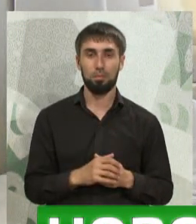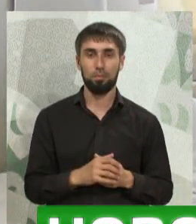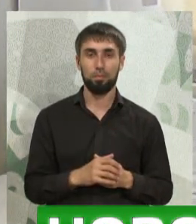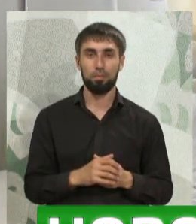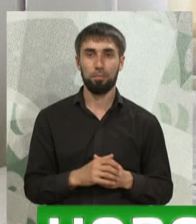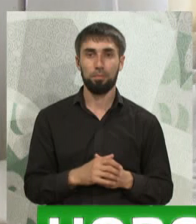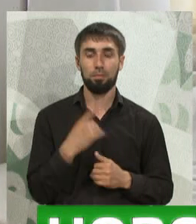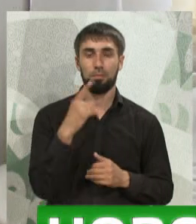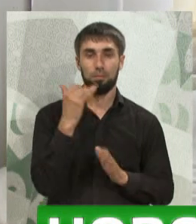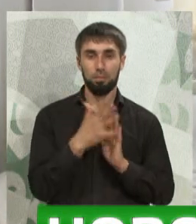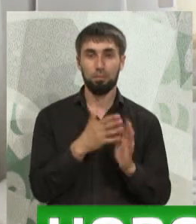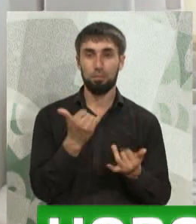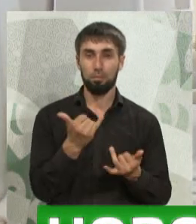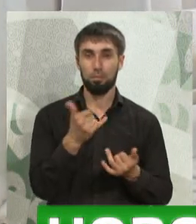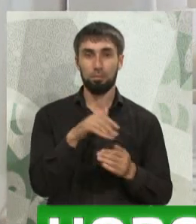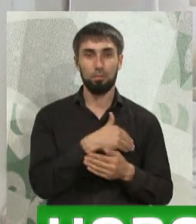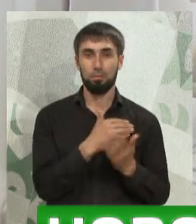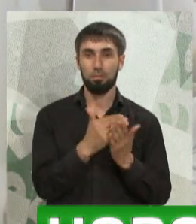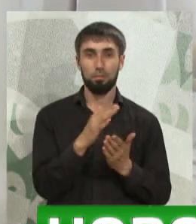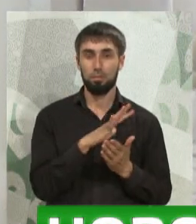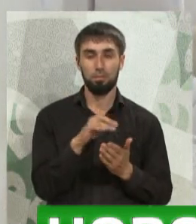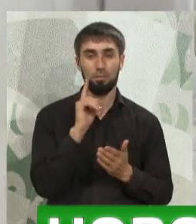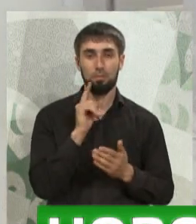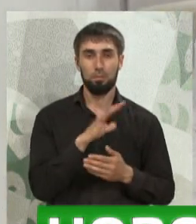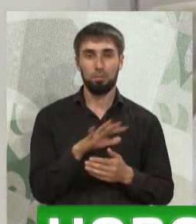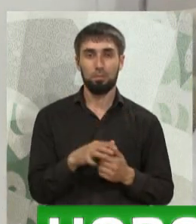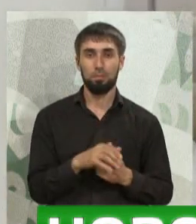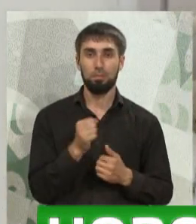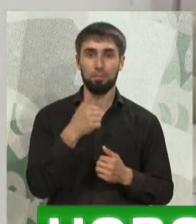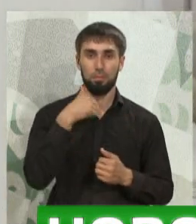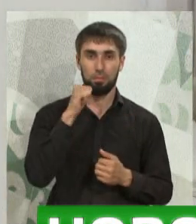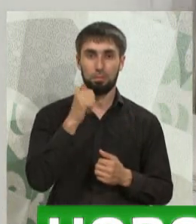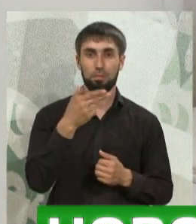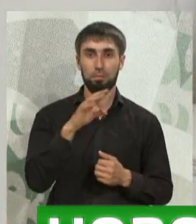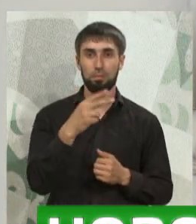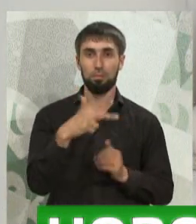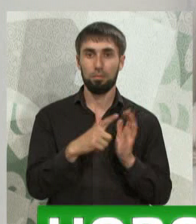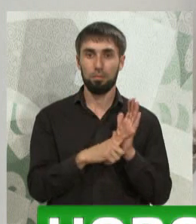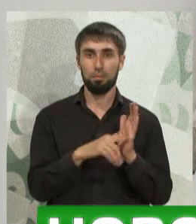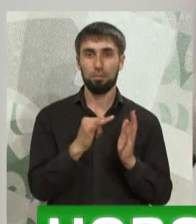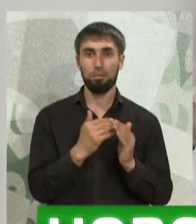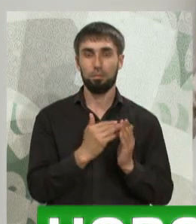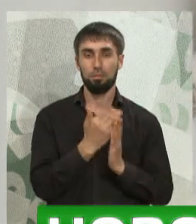Понятно. Сегодня температуры пока не было. Пока не было. А вчера до 37 или выше было?